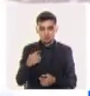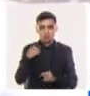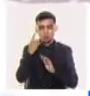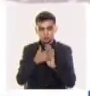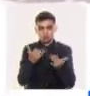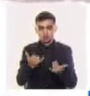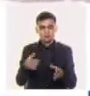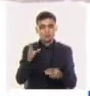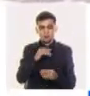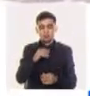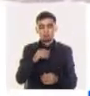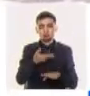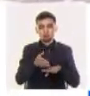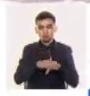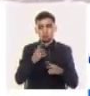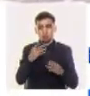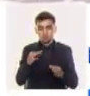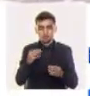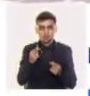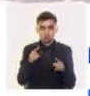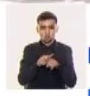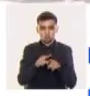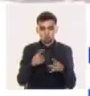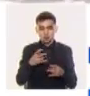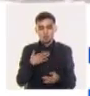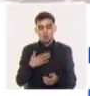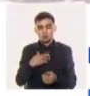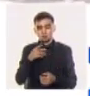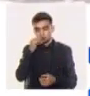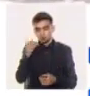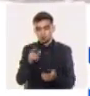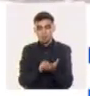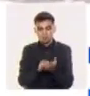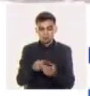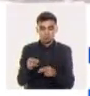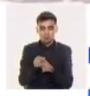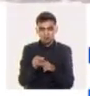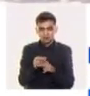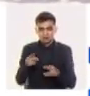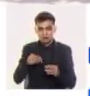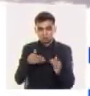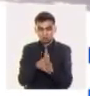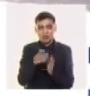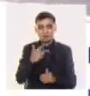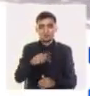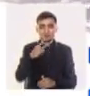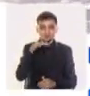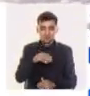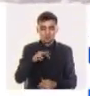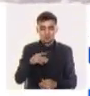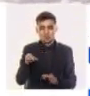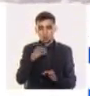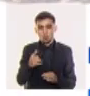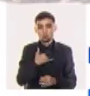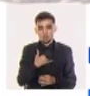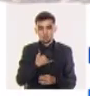сейчас тяжело всем, но деньги тоже нужны. Вся пенсия моего мужа уходит на его же лечение, а эти 32 тысячи тенге по уходу